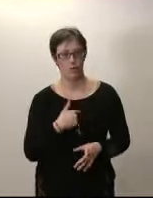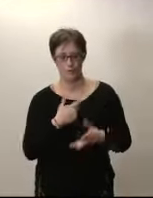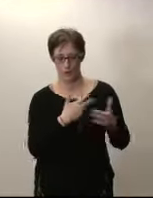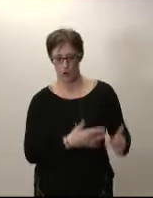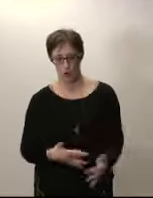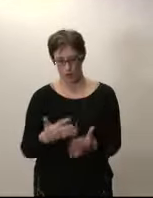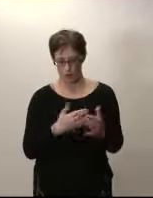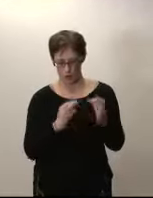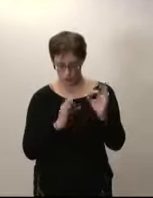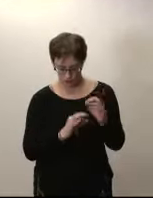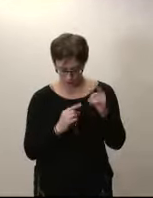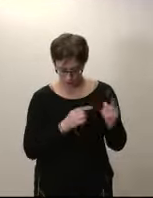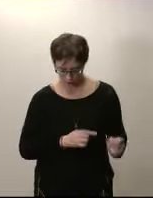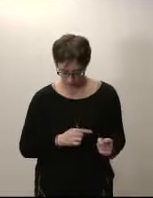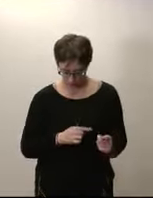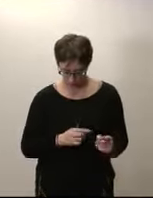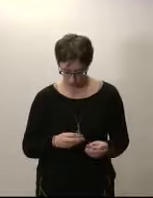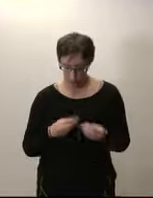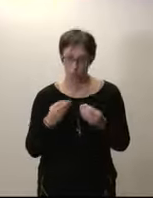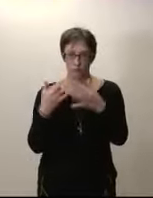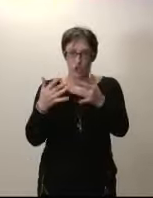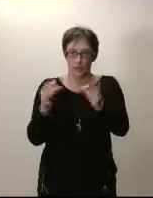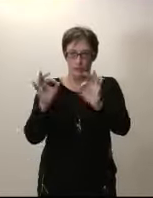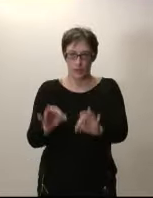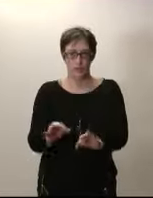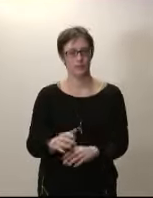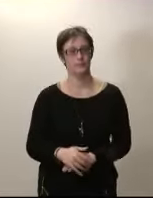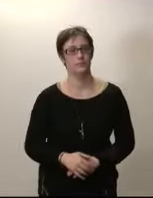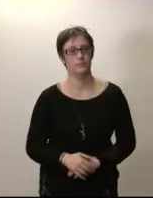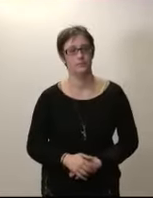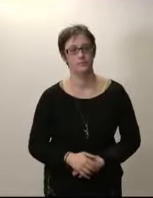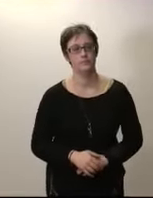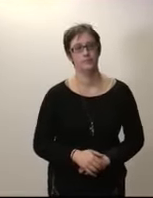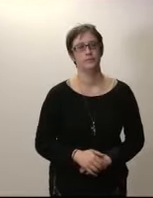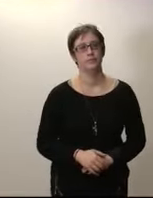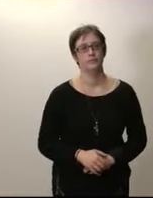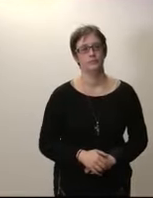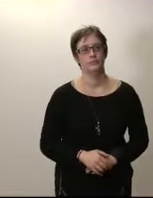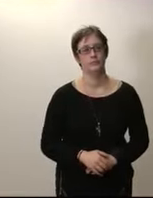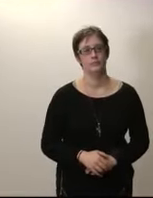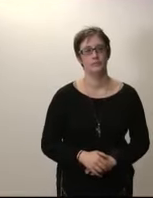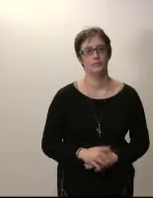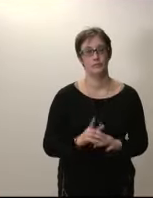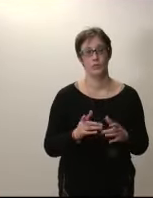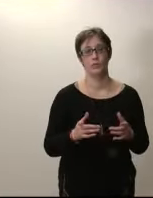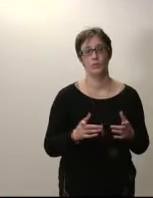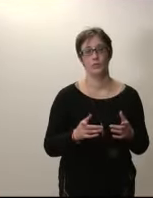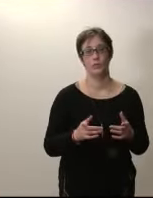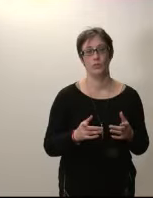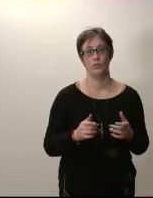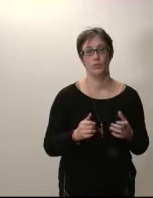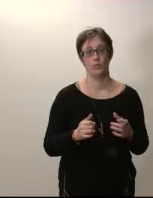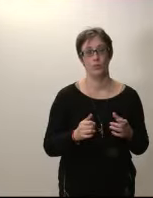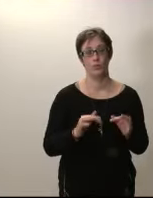calcul pour pouvoir vous donner les chiffres exacts correspondant à l'augmentation du coût